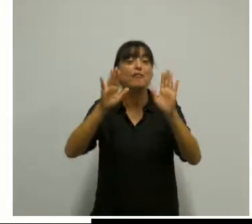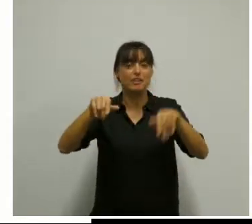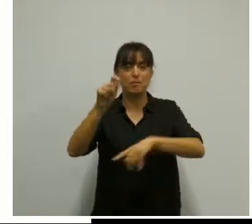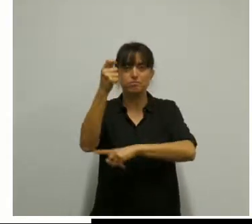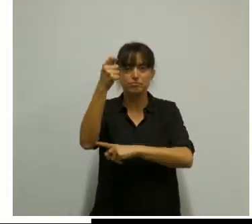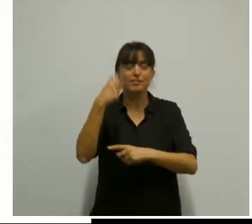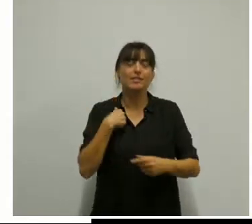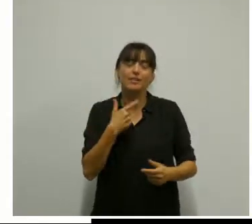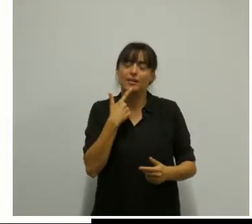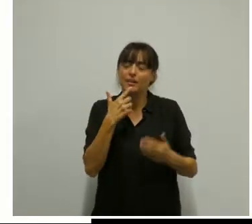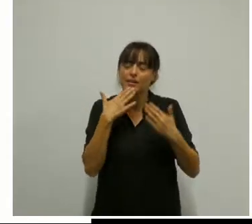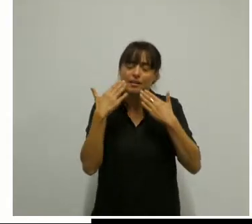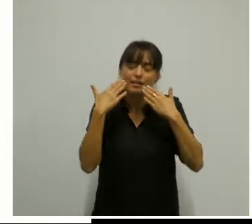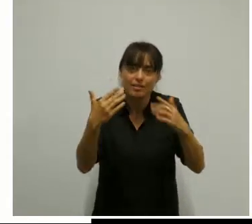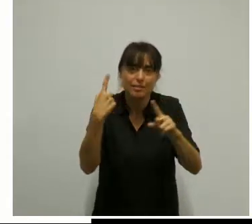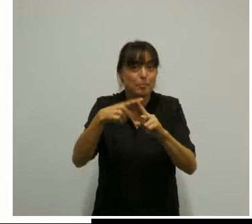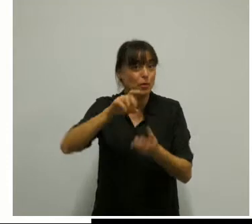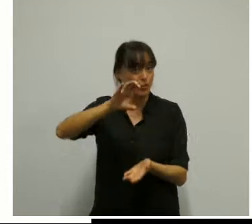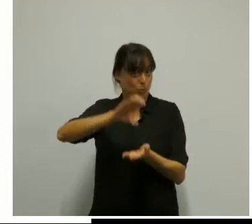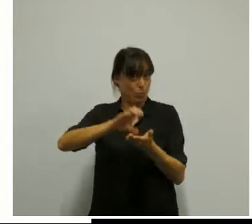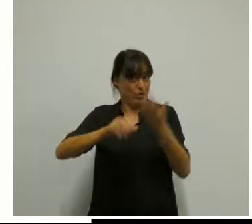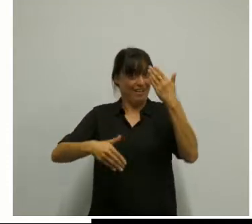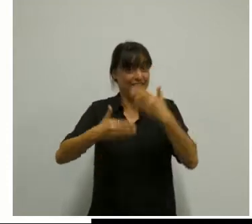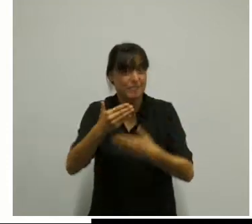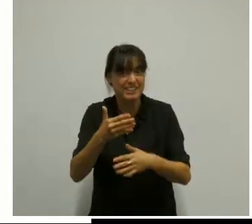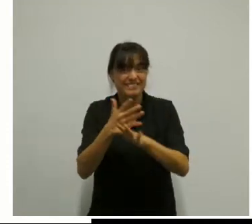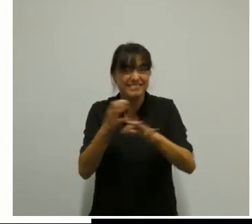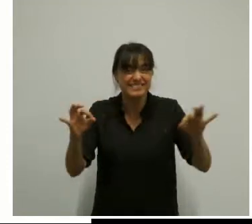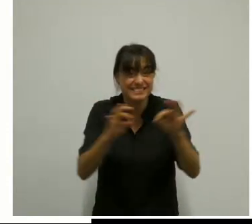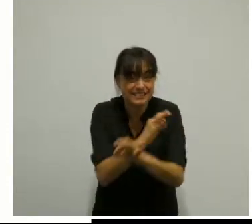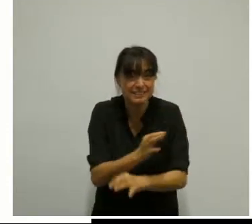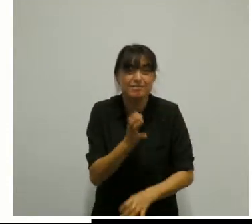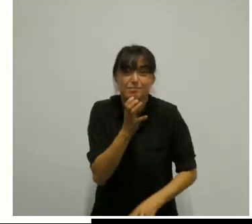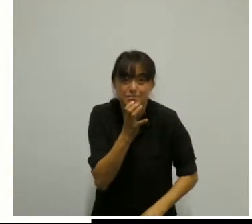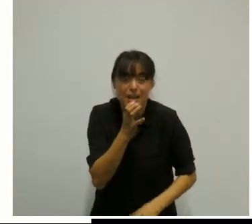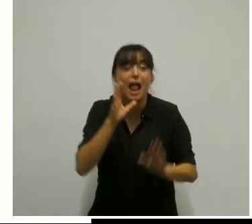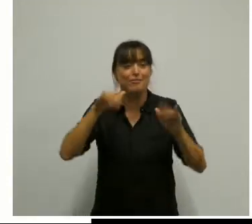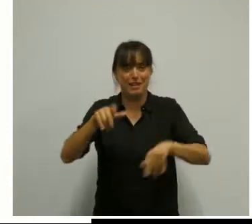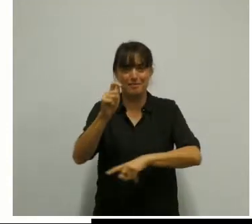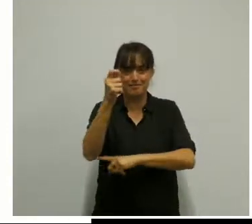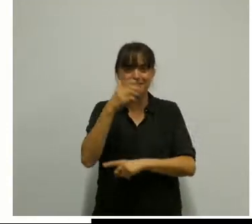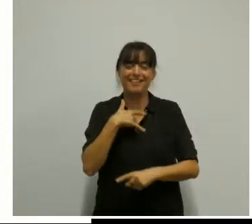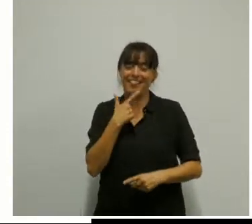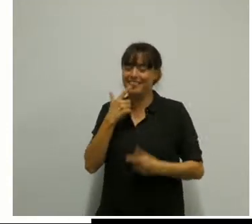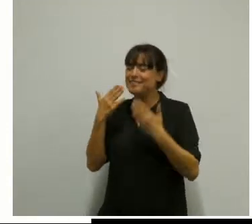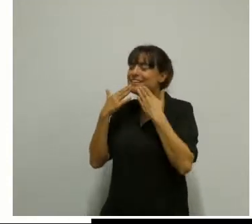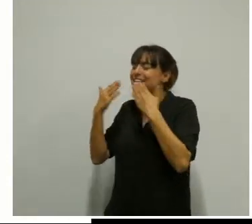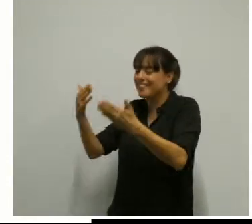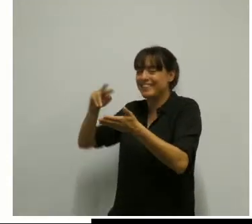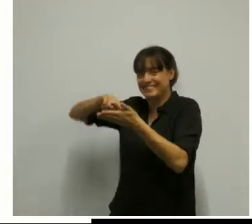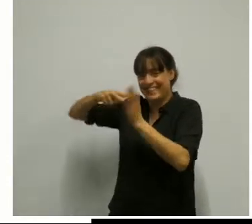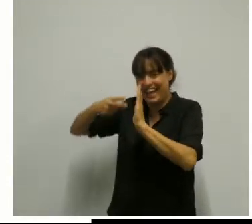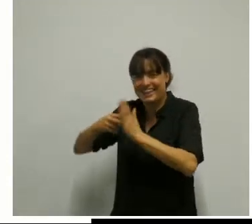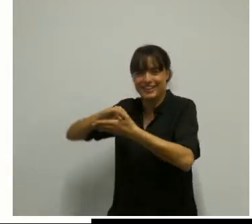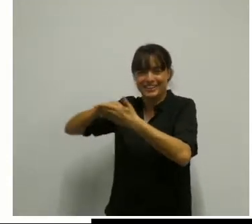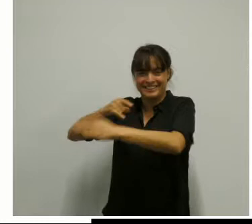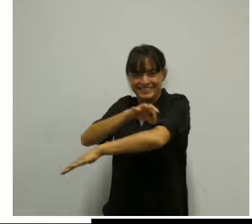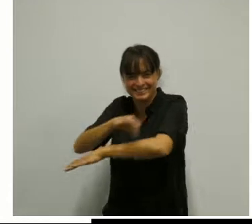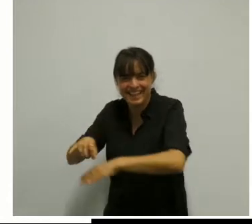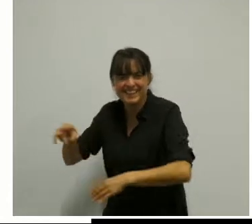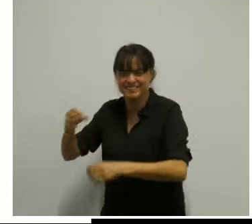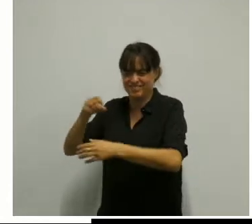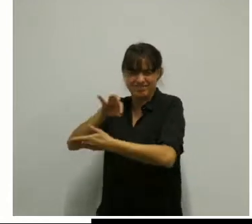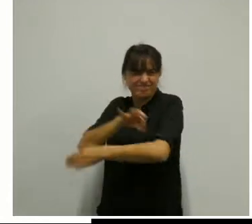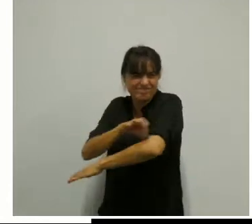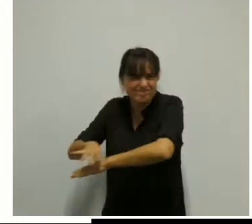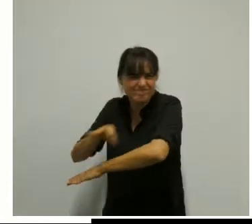perquè començar una escola sense pati hauria sigut un drama. O sigui que estic molt agraïda a la part de la gent tècnica i arquitectes, enginyers i